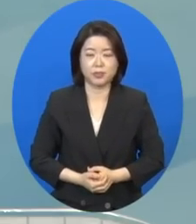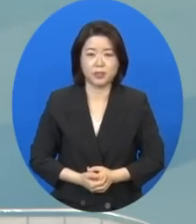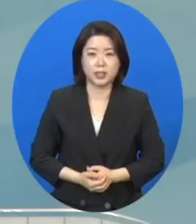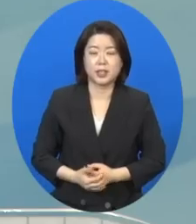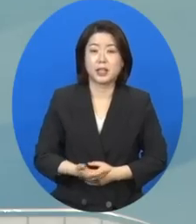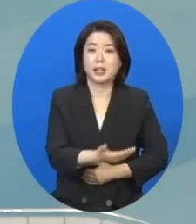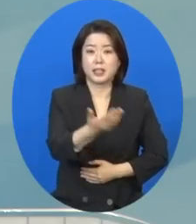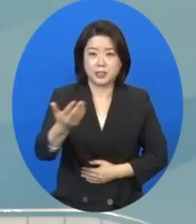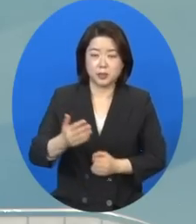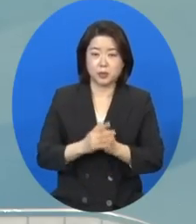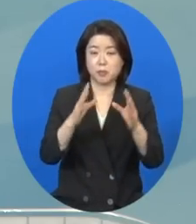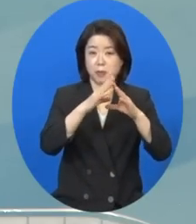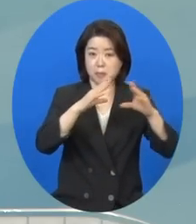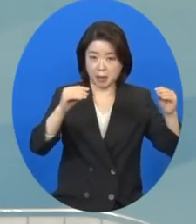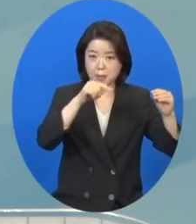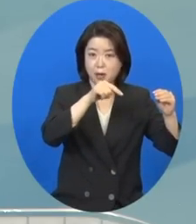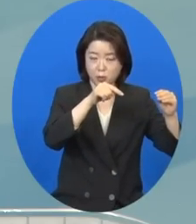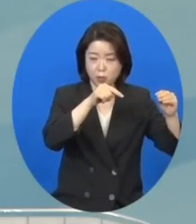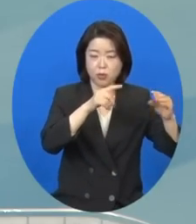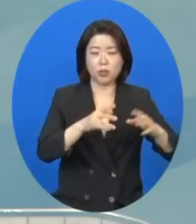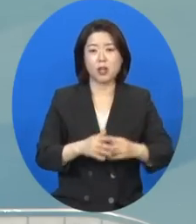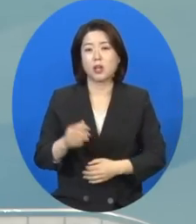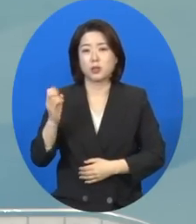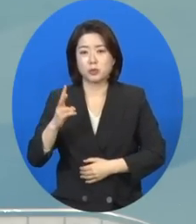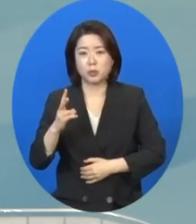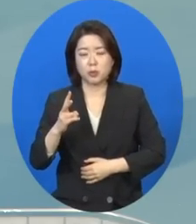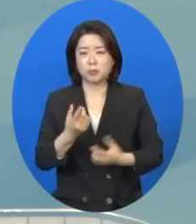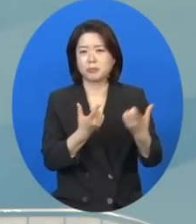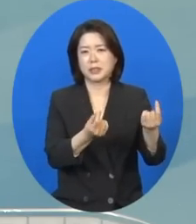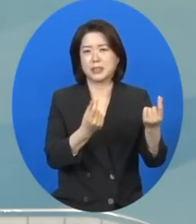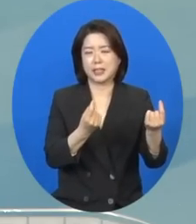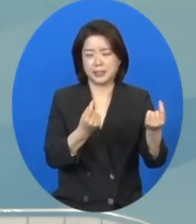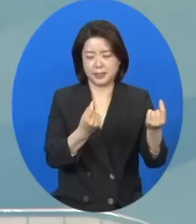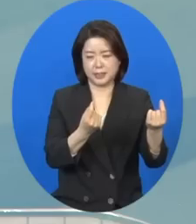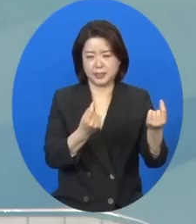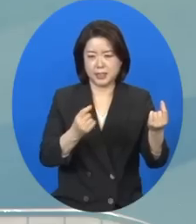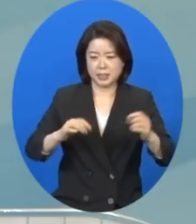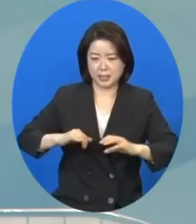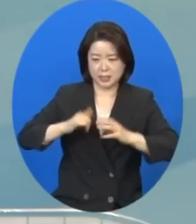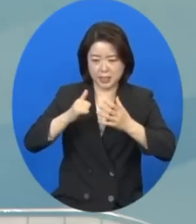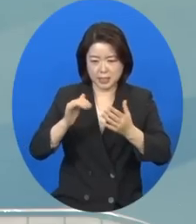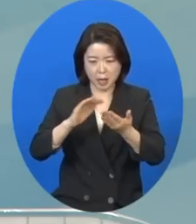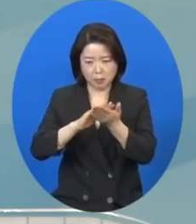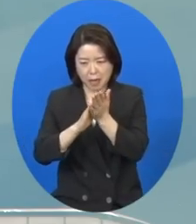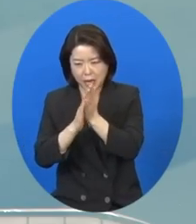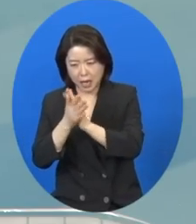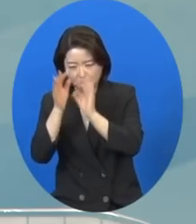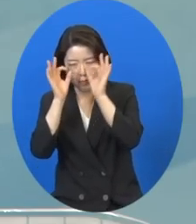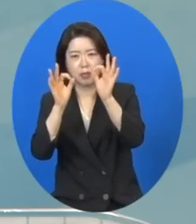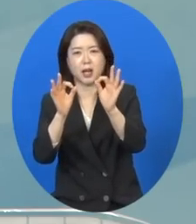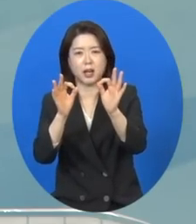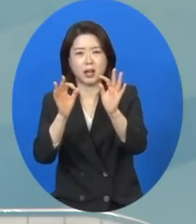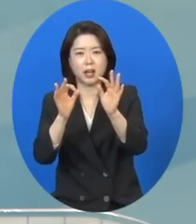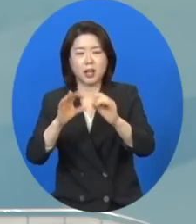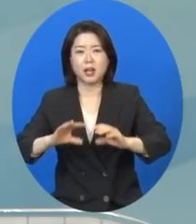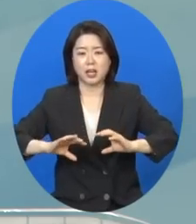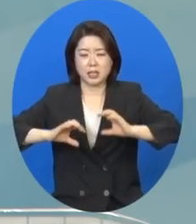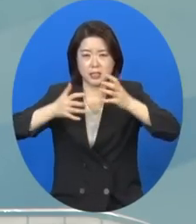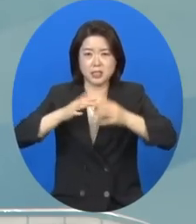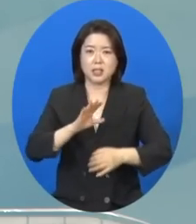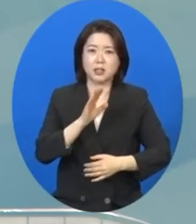여러분 바벨론과 같은 우리가 세상이 되어가는 것을 보고 있어요 세상은 점점